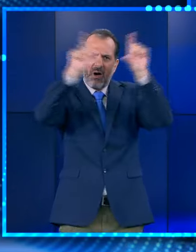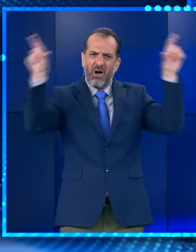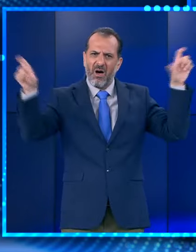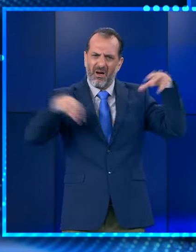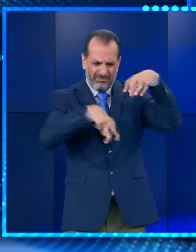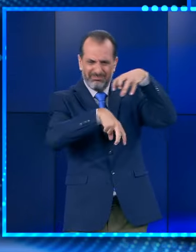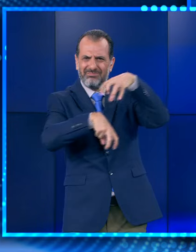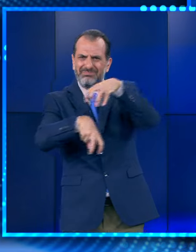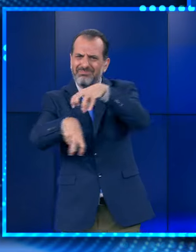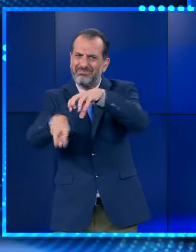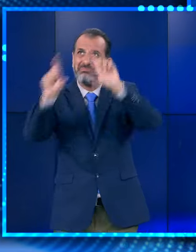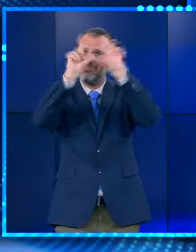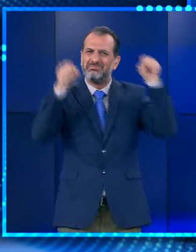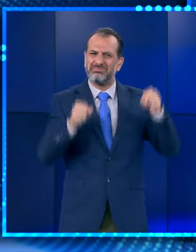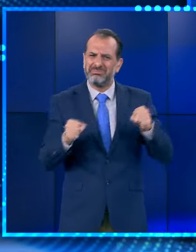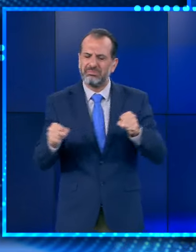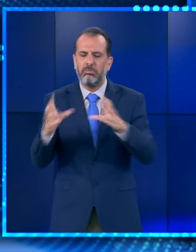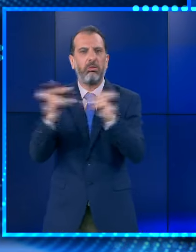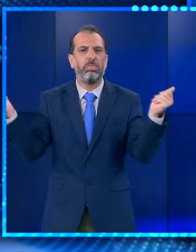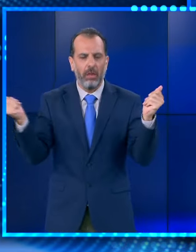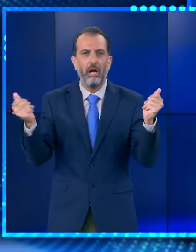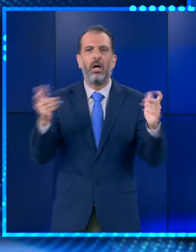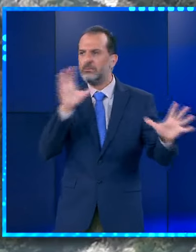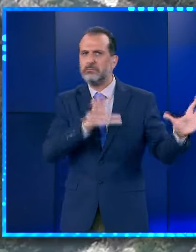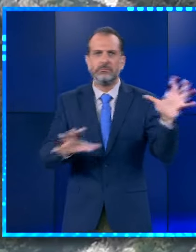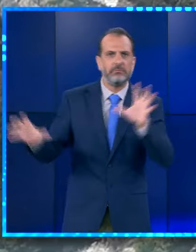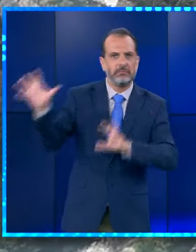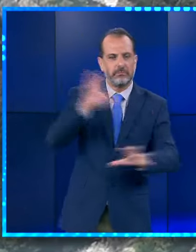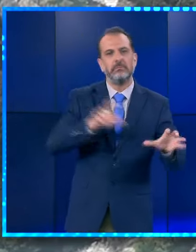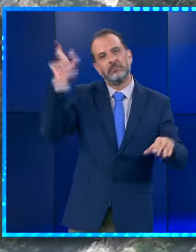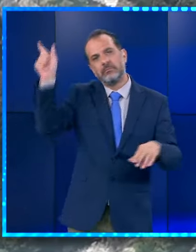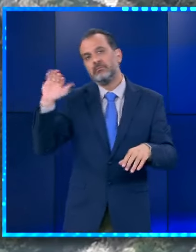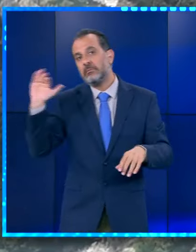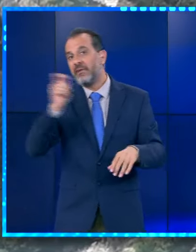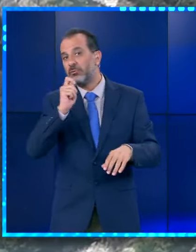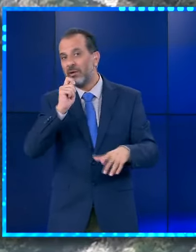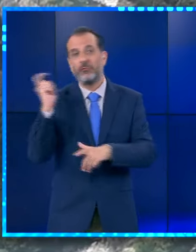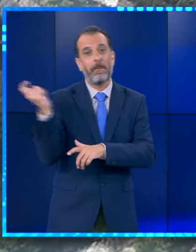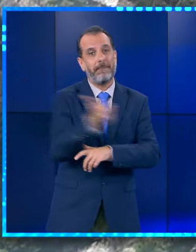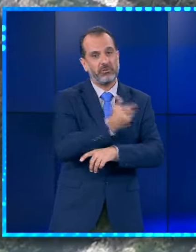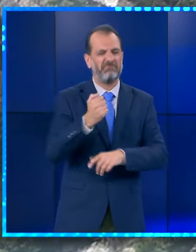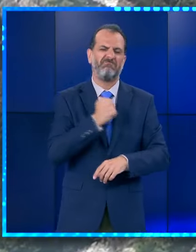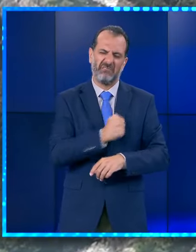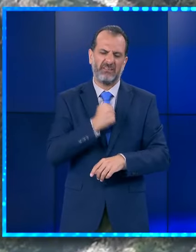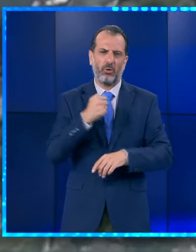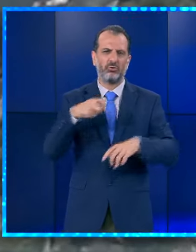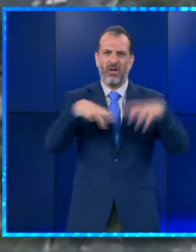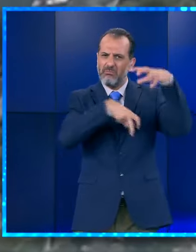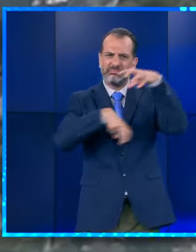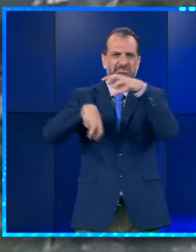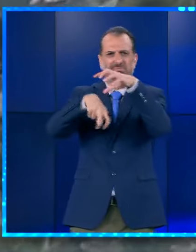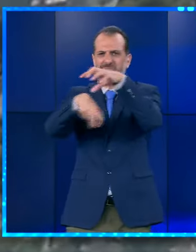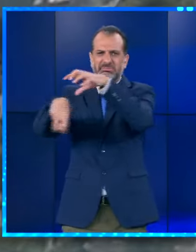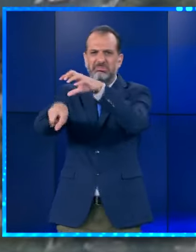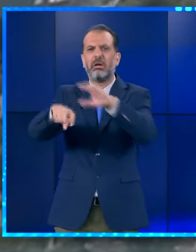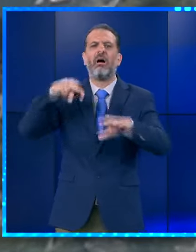μας ενημερώνει. Έχουμε κάποιο νέο, Βαγγέλη. Καλό μεσημέρι. Δυστυχώς, σύμφωνα με την πυροσβεστική, εντοπίστηκε νεκρός ο αεροπτεριστής σε μια